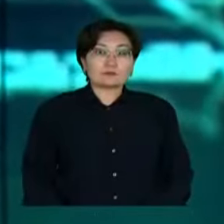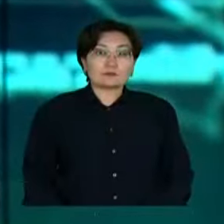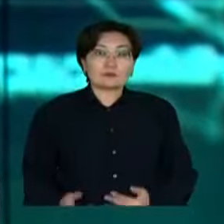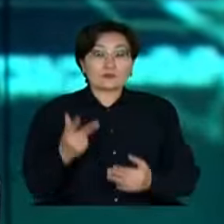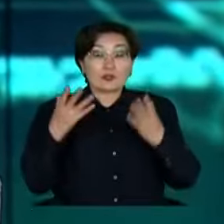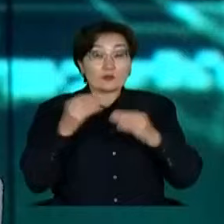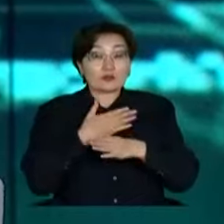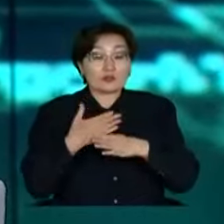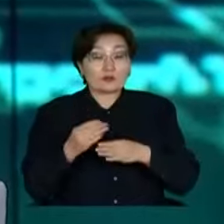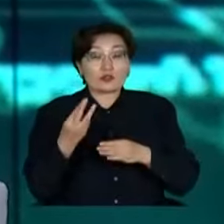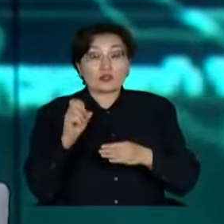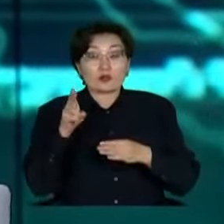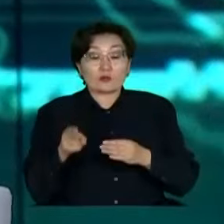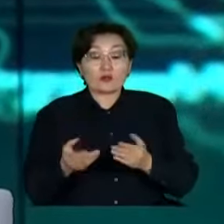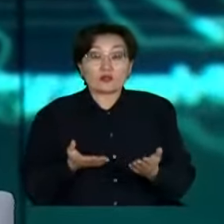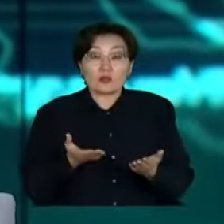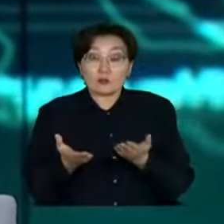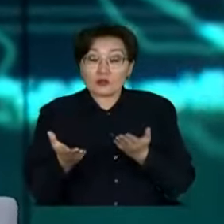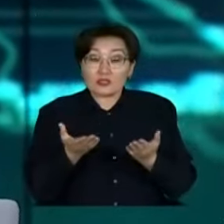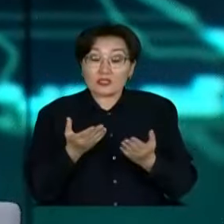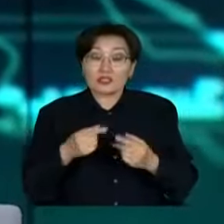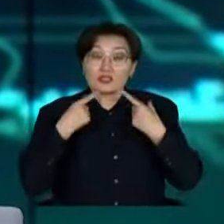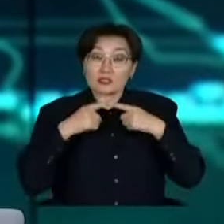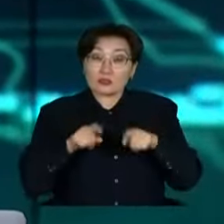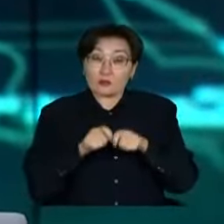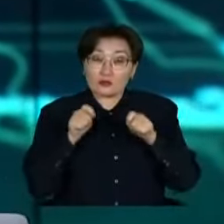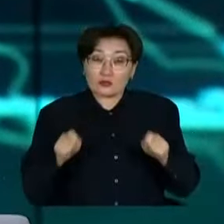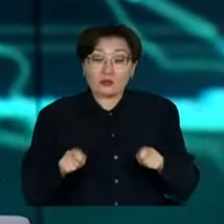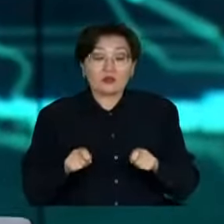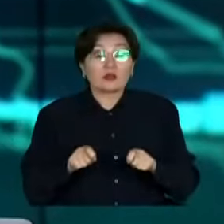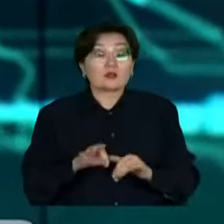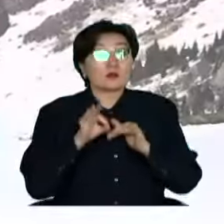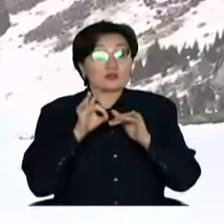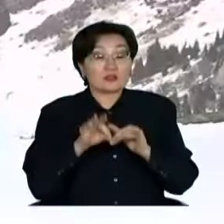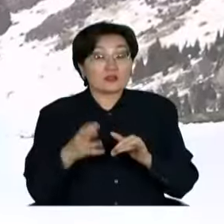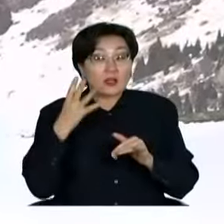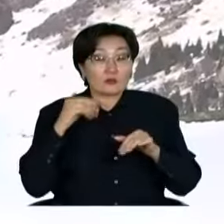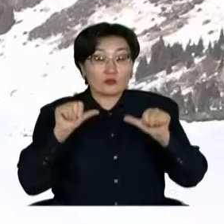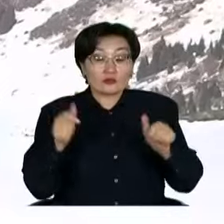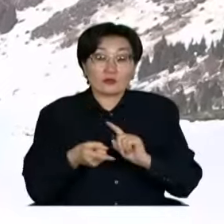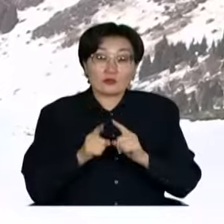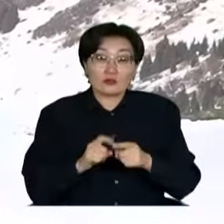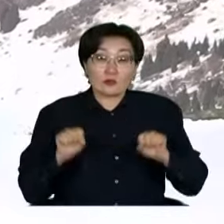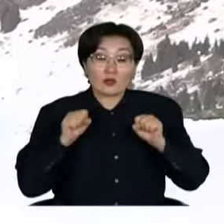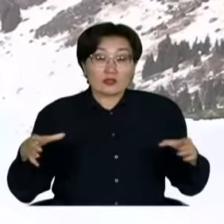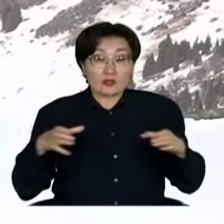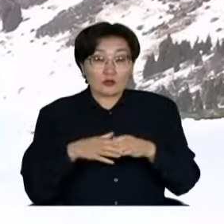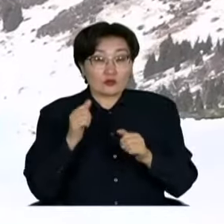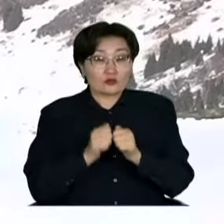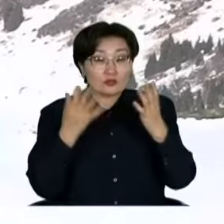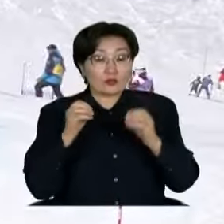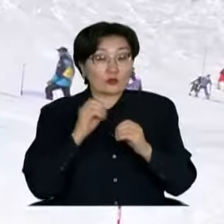Үш күннен кейін Шымбұлақ Таушаңғы курортының техникалық ашылуы өтеді. Алматының символына айналған спорт кешеніне күн сайын 10 мың адам келеді